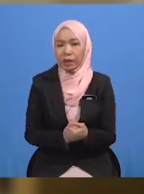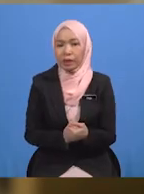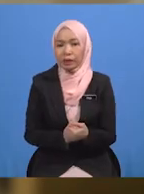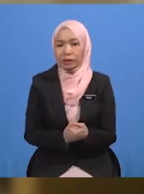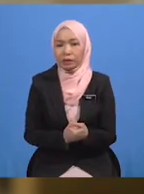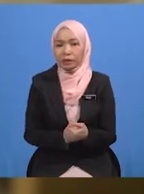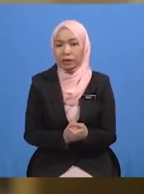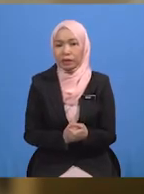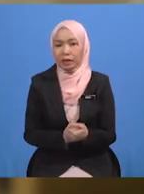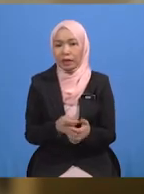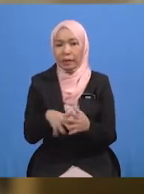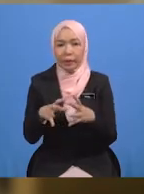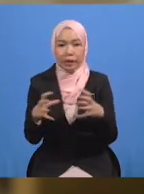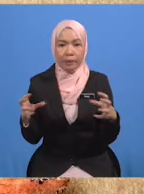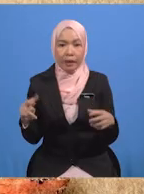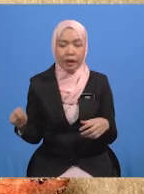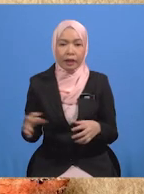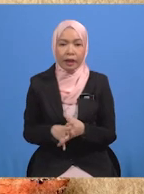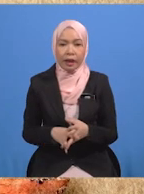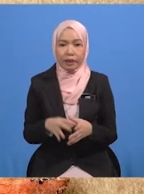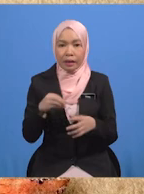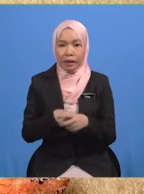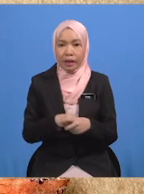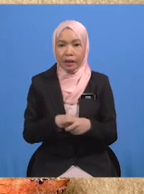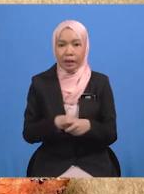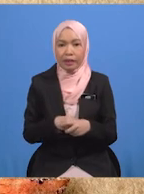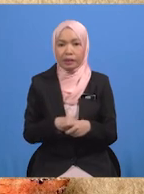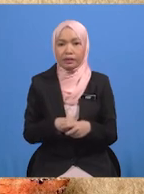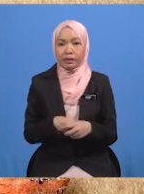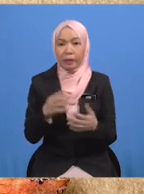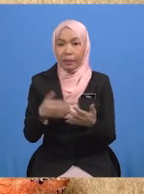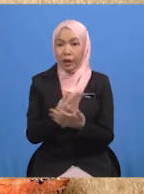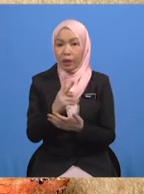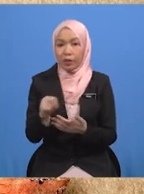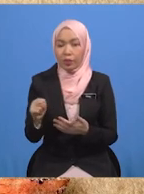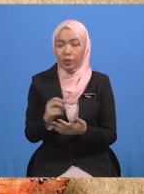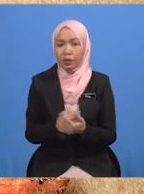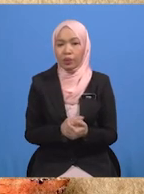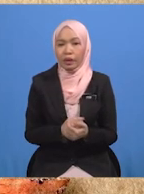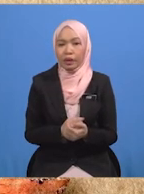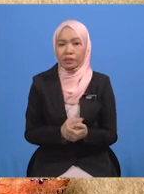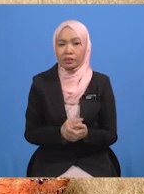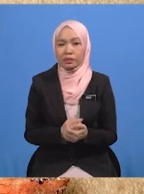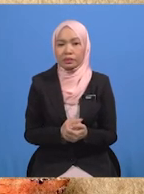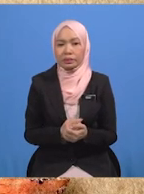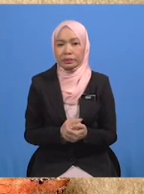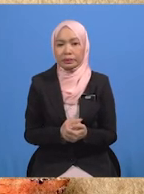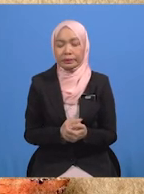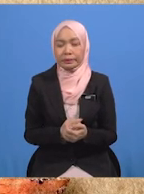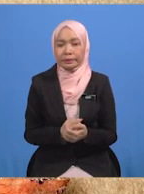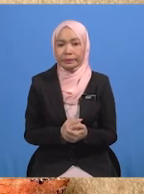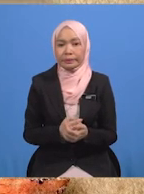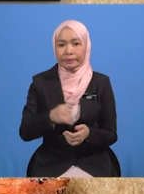Perkembangan dalam revolusi perindustrian juga mendorong peluasan kuasa barat di mana menjelang